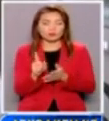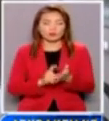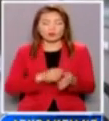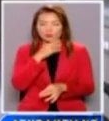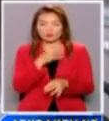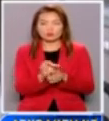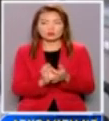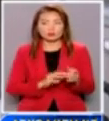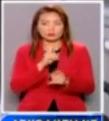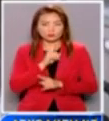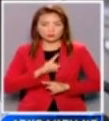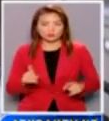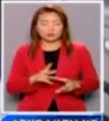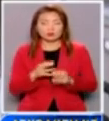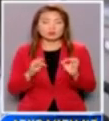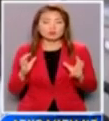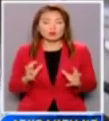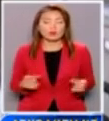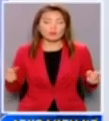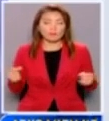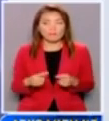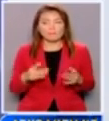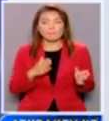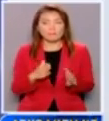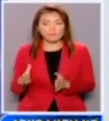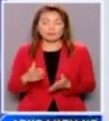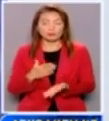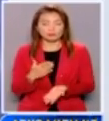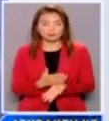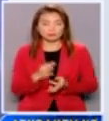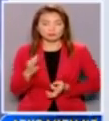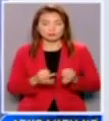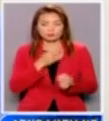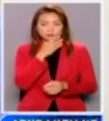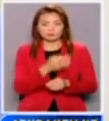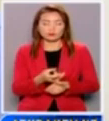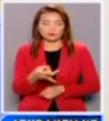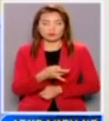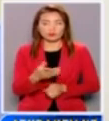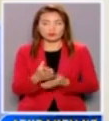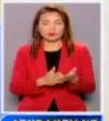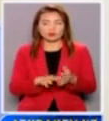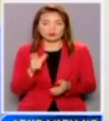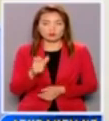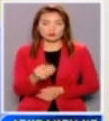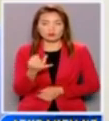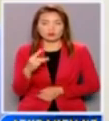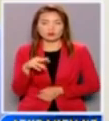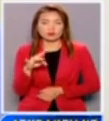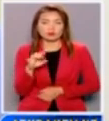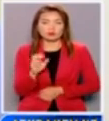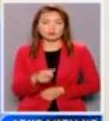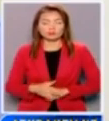бірден берілмейтінінен наразы. Ал заңға сәйкес бекітілген норма бар дейді жеке сот орындаушылар өңірлік палатасының басшысы Жайдарбек